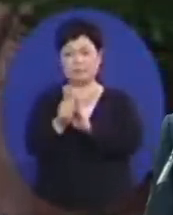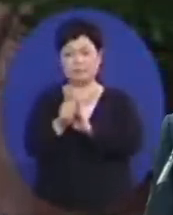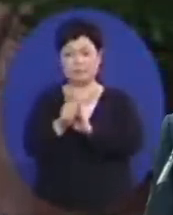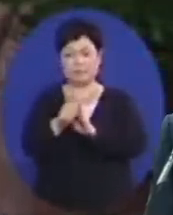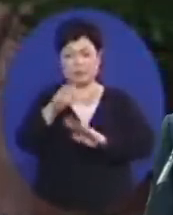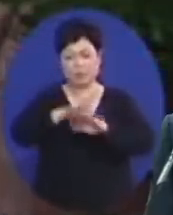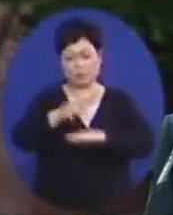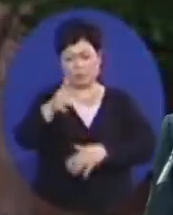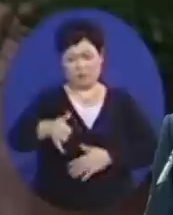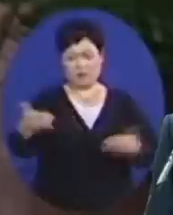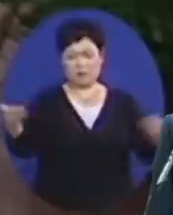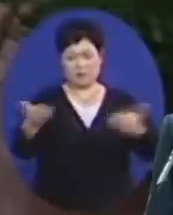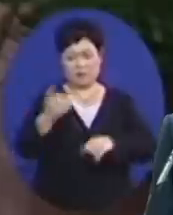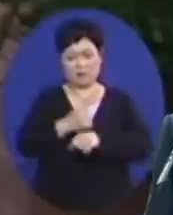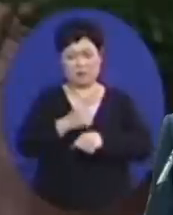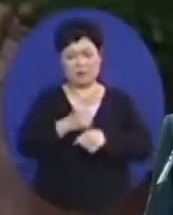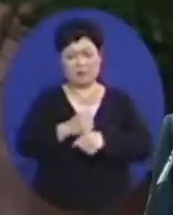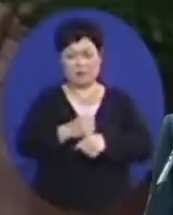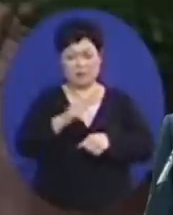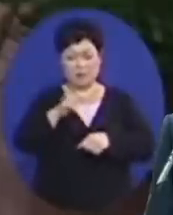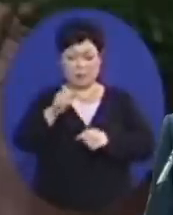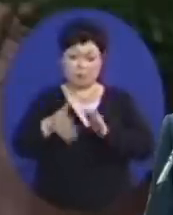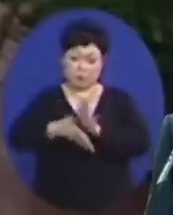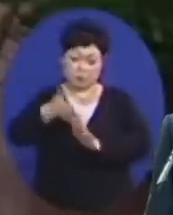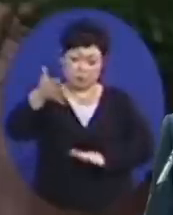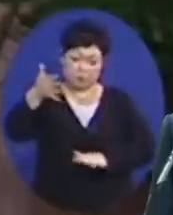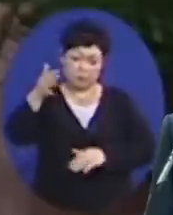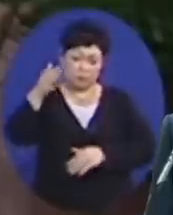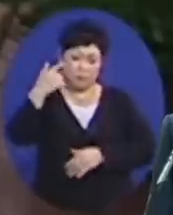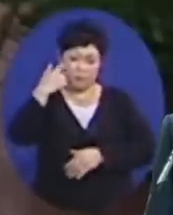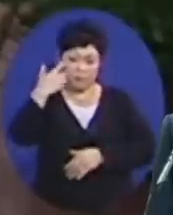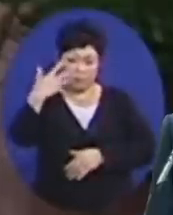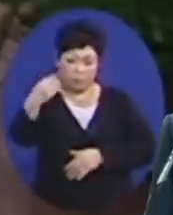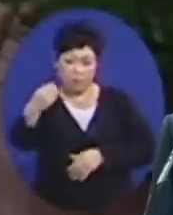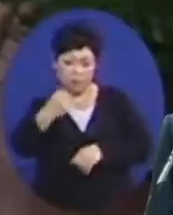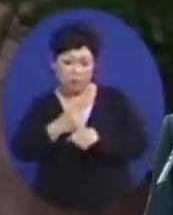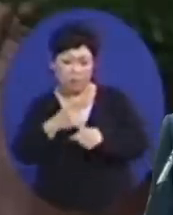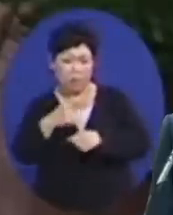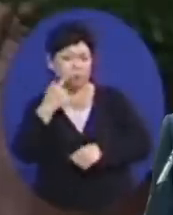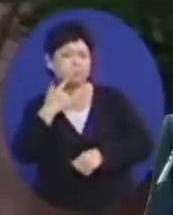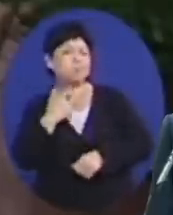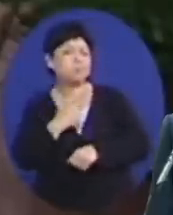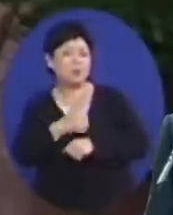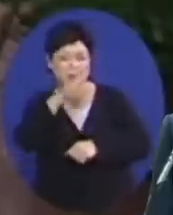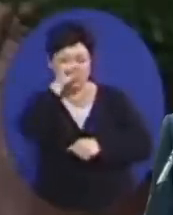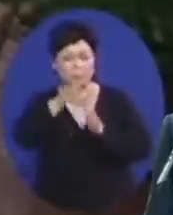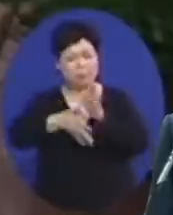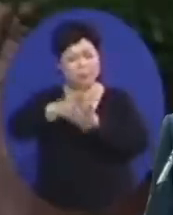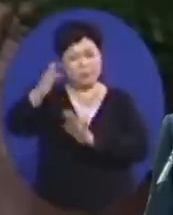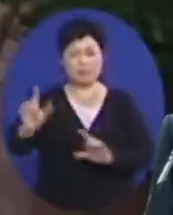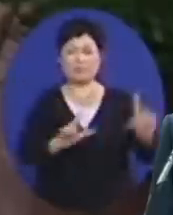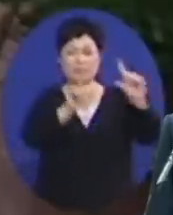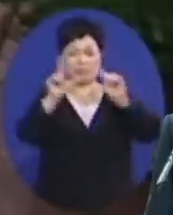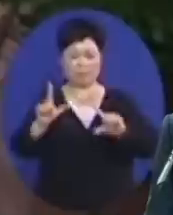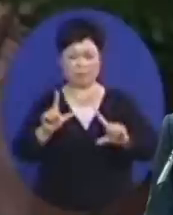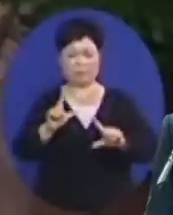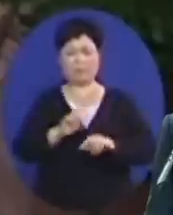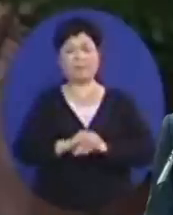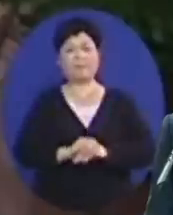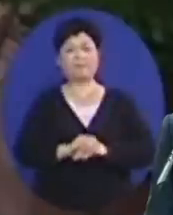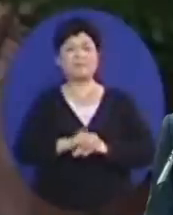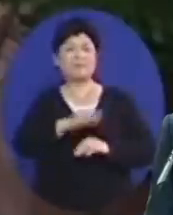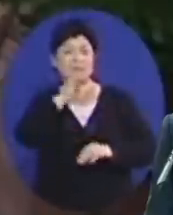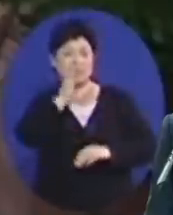농장일을 하면서 가만히 도시 생활을 보니까 굉장히 부러웠습니다. 좋은 빌딩에서 살고